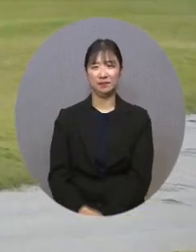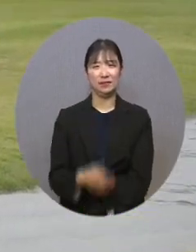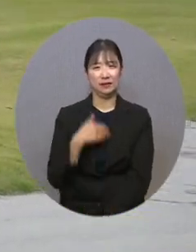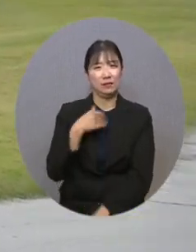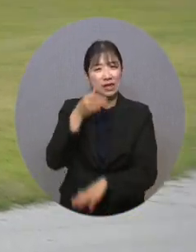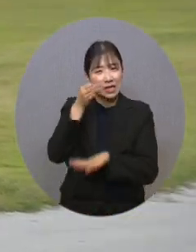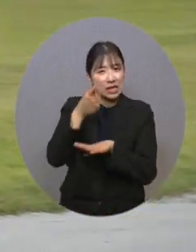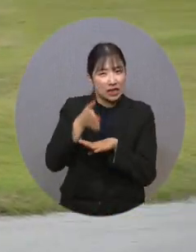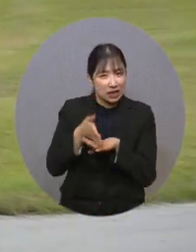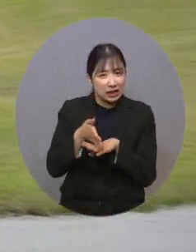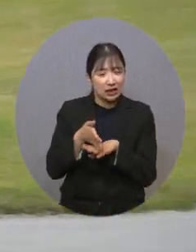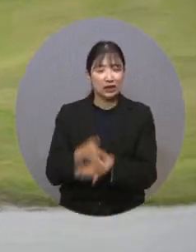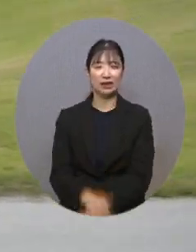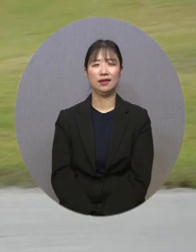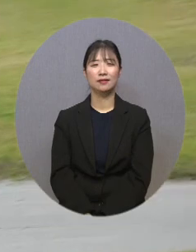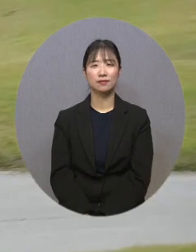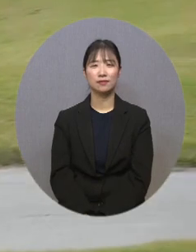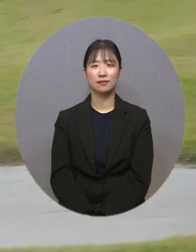미안해.